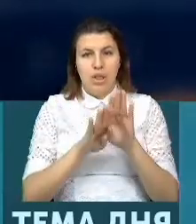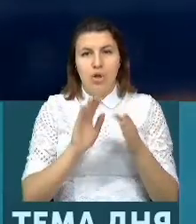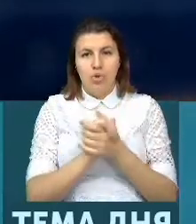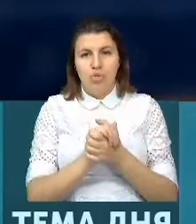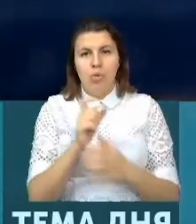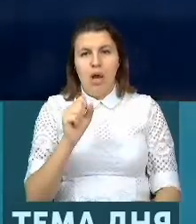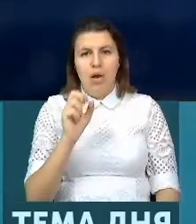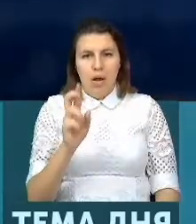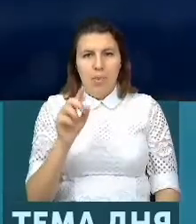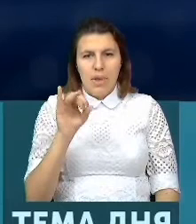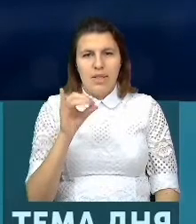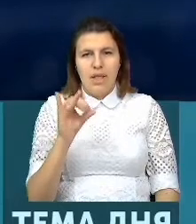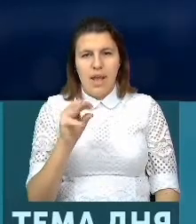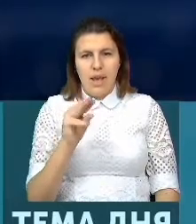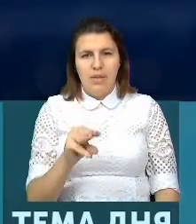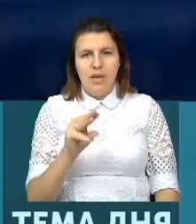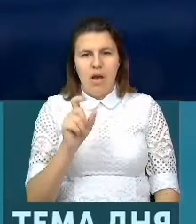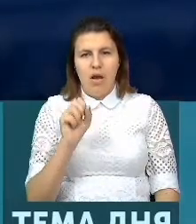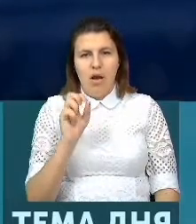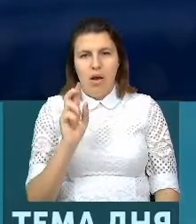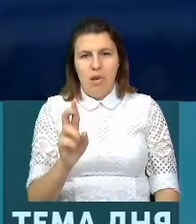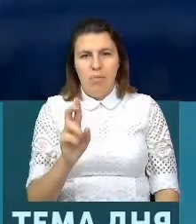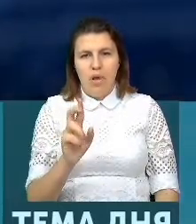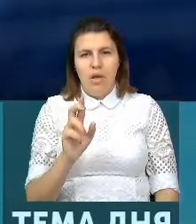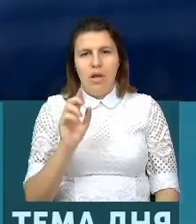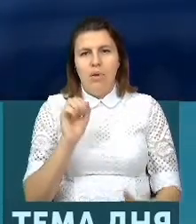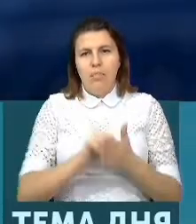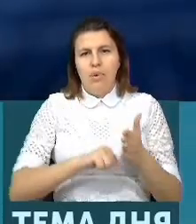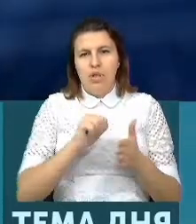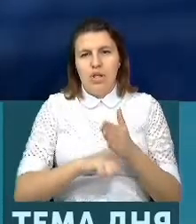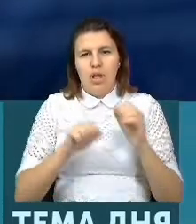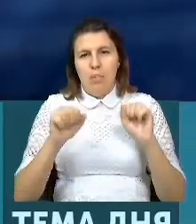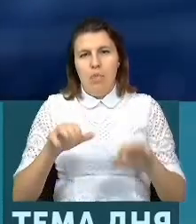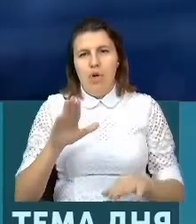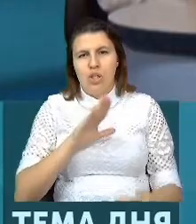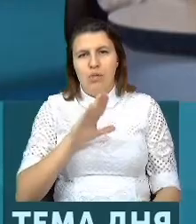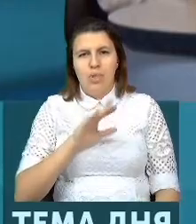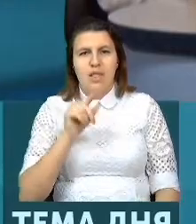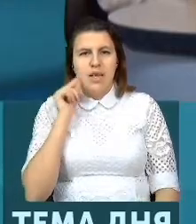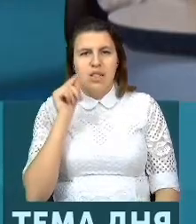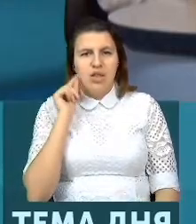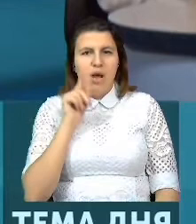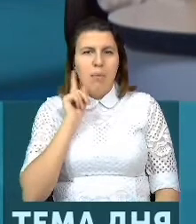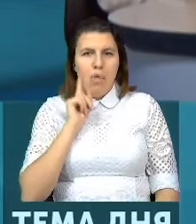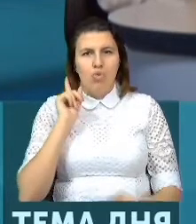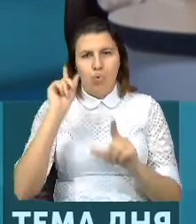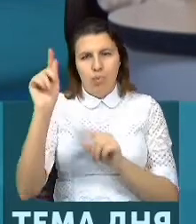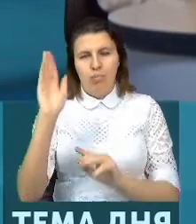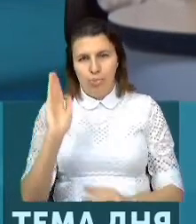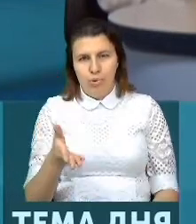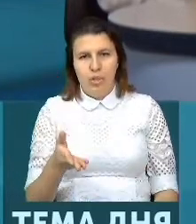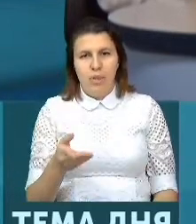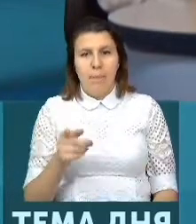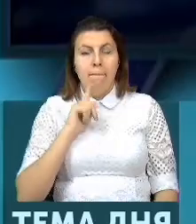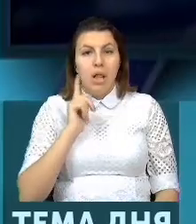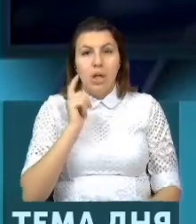та, який там є, це може стати причиною того, що молодь просто поїде з Лисичанська? Да, вона сюди і так уїжджає. Тут я считаю,